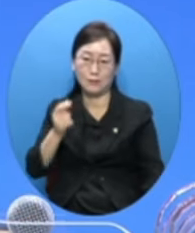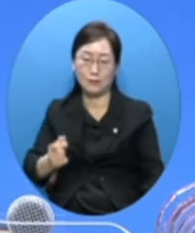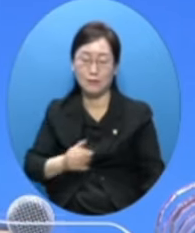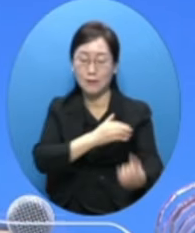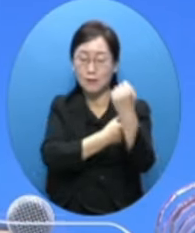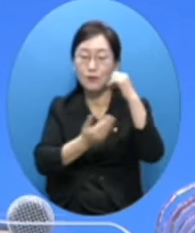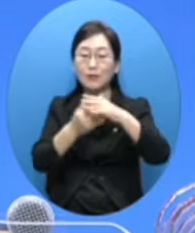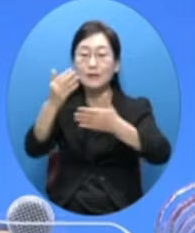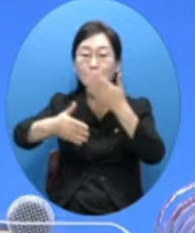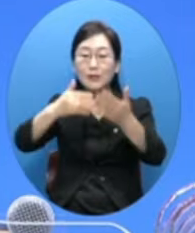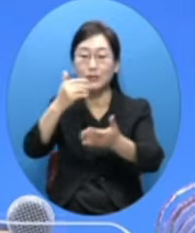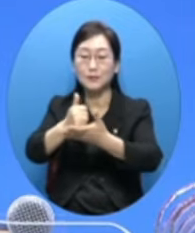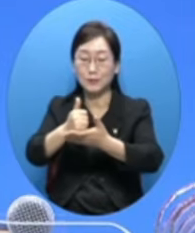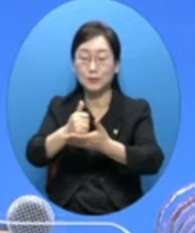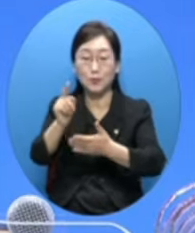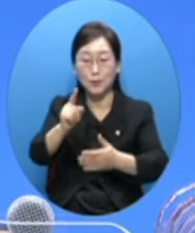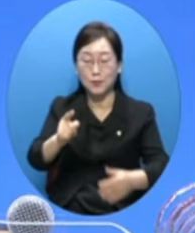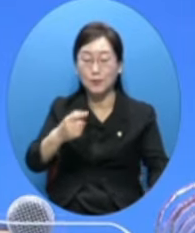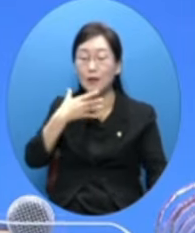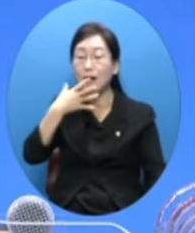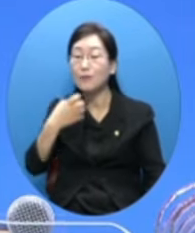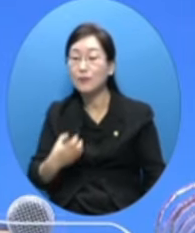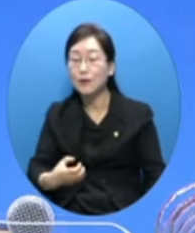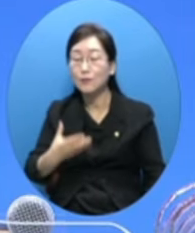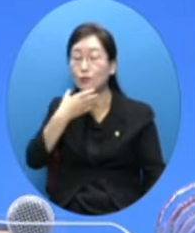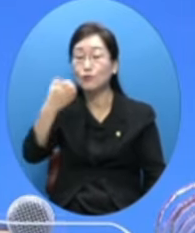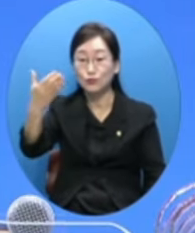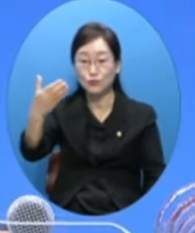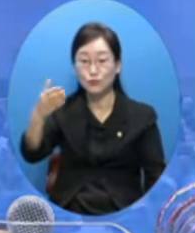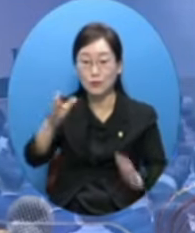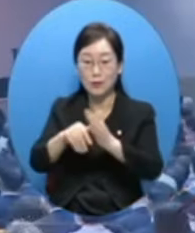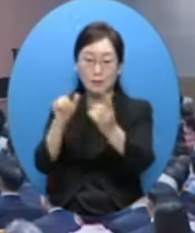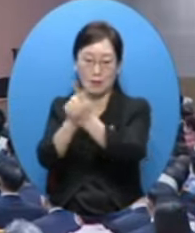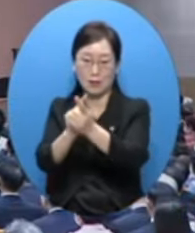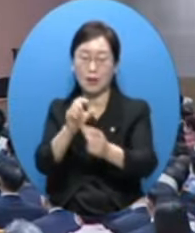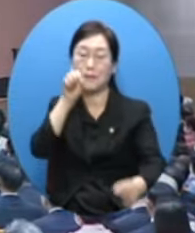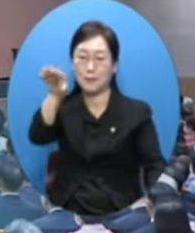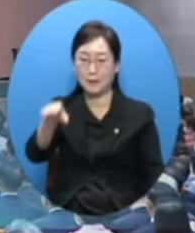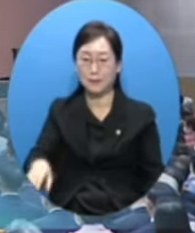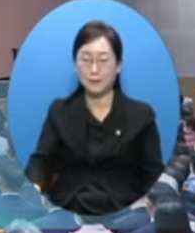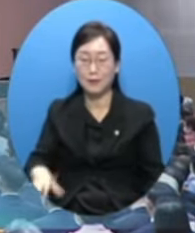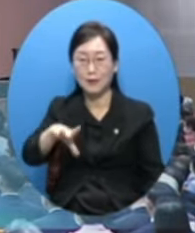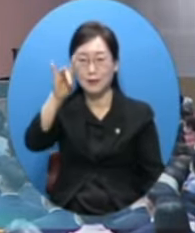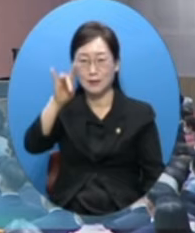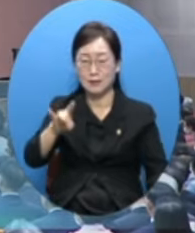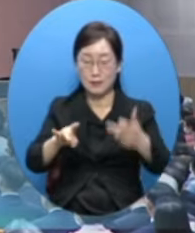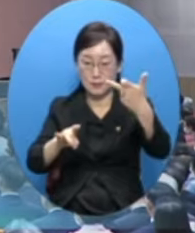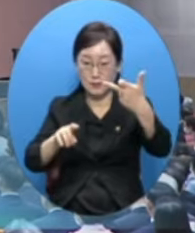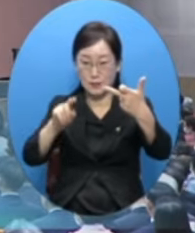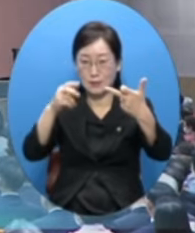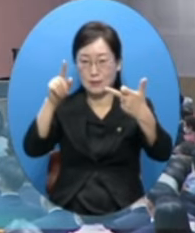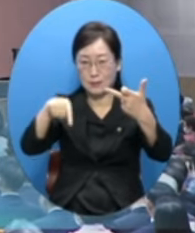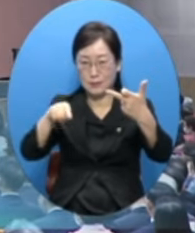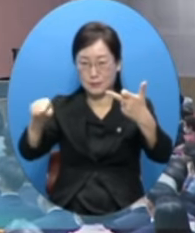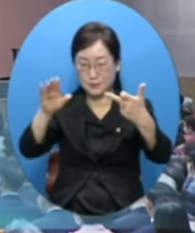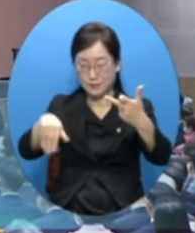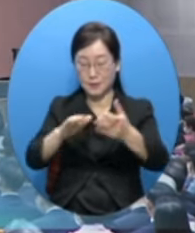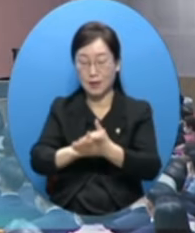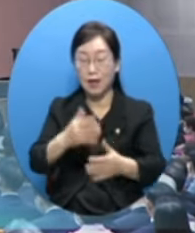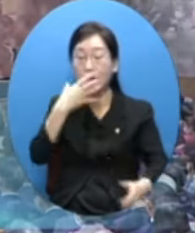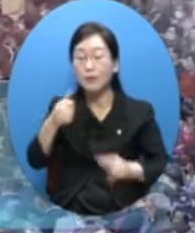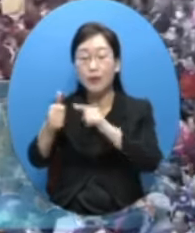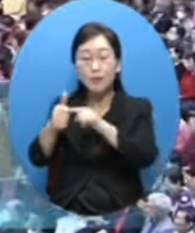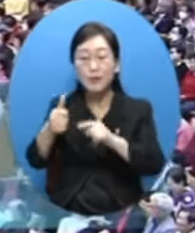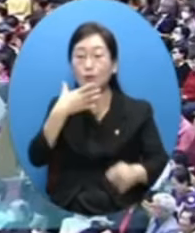전능하신 하나님께서 아브라함이 99세 때 나타나셔서 이와 같이 말씀하셨습니다. 창세기 17장 1절 2절입니다 아브라함이 99세